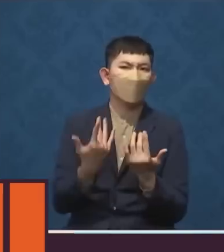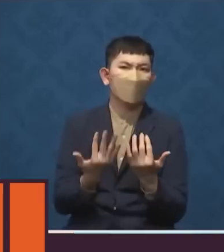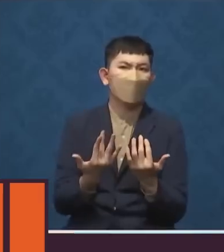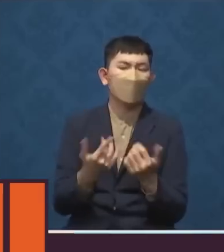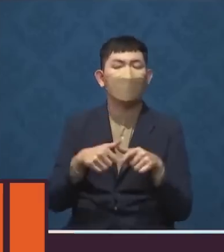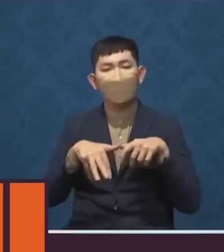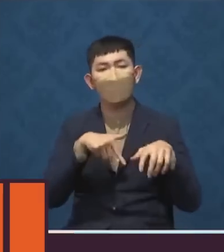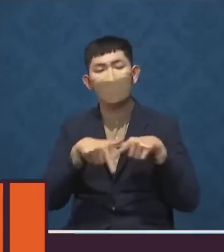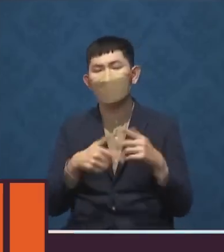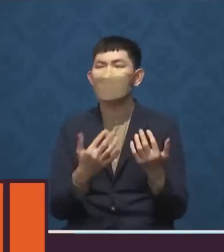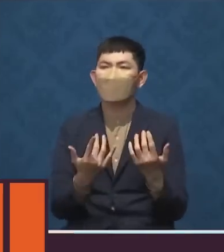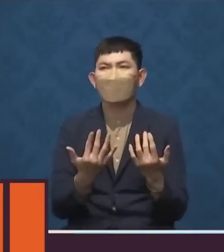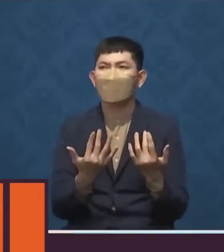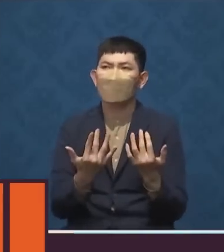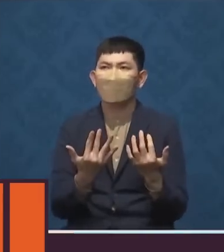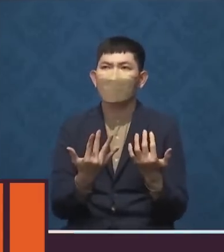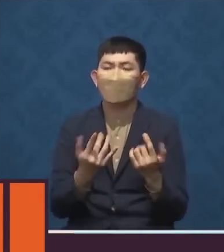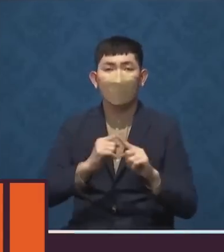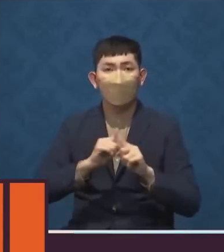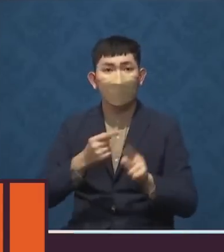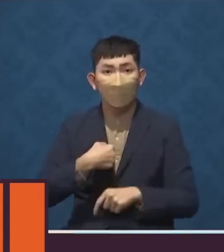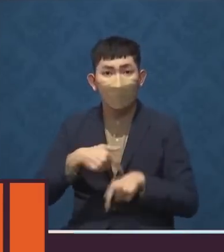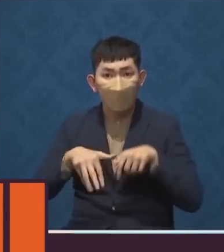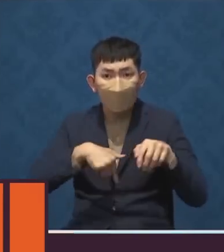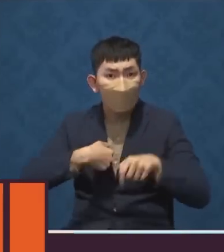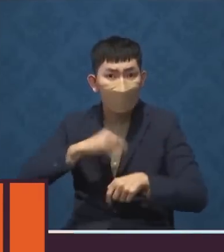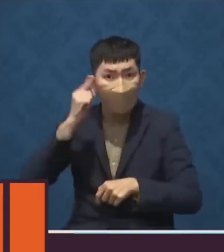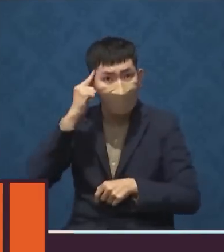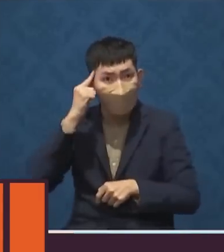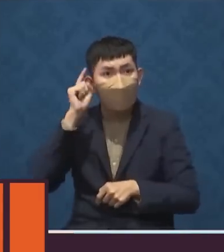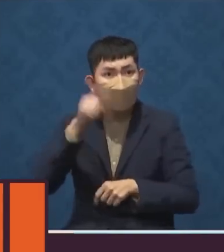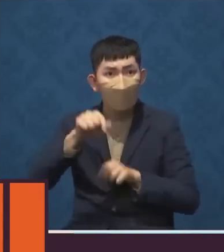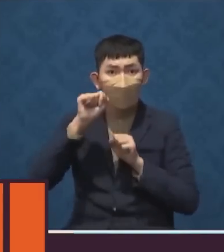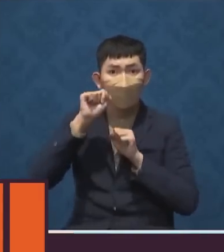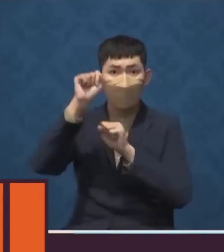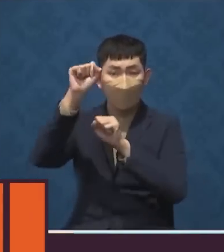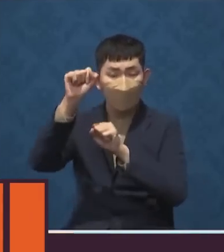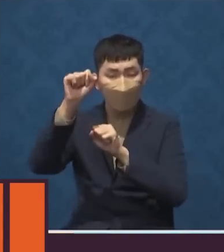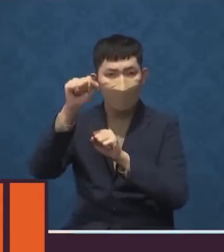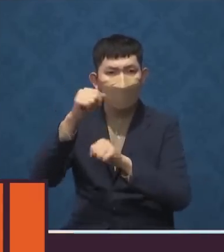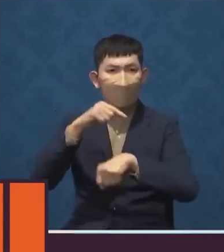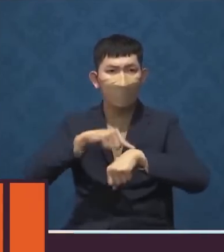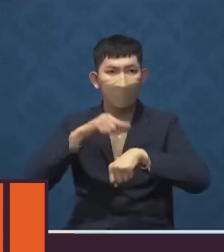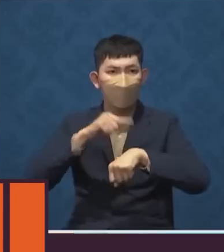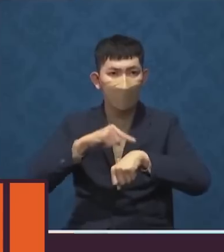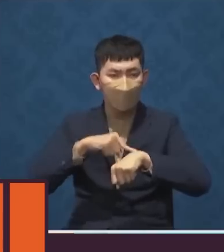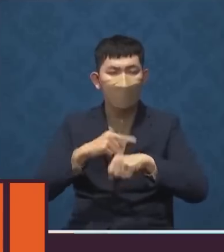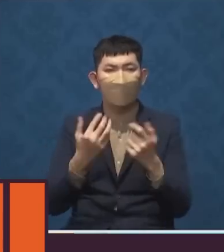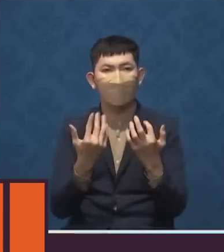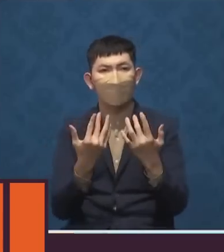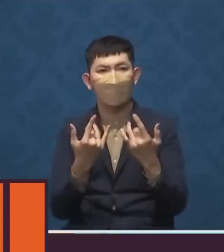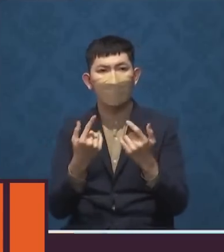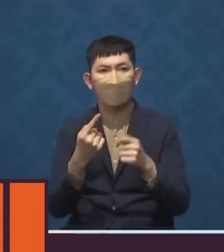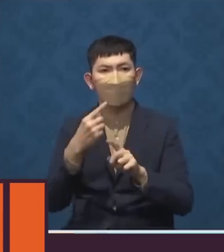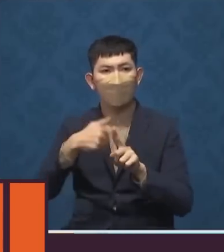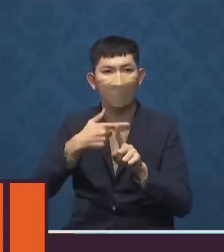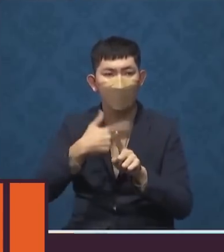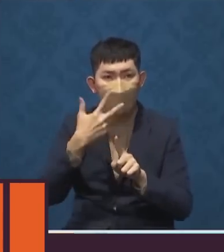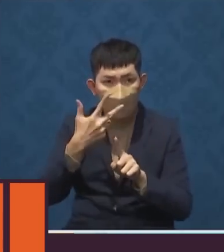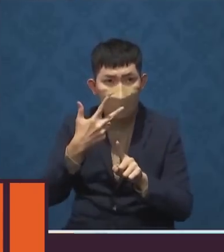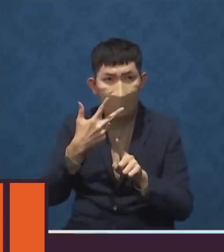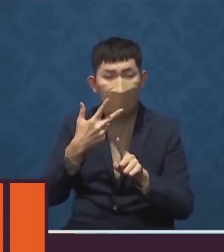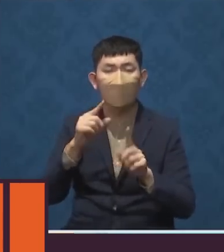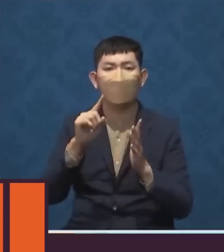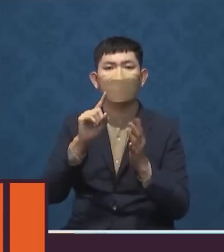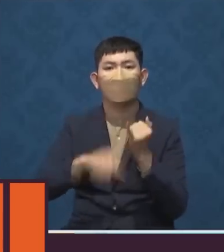เมอไรอย่างไรแตประโดตวาเขาไม่ทราบว่า จะตองมการประกาด โดยจัหวจะต้องมกระยะเวลาการประกาดที่ไม่เกินใน 3 เดือนท้าย